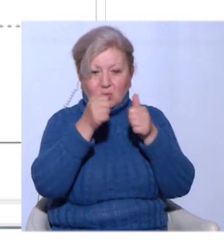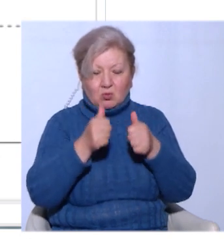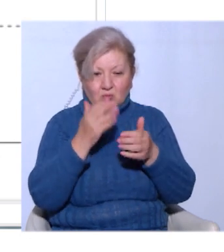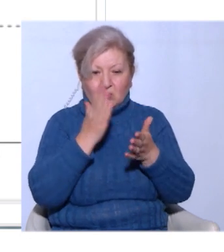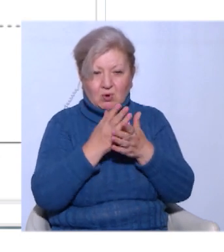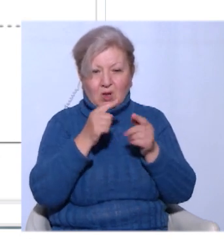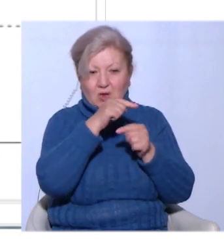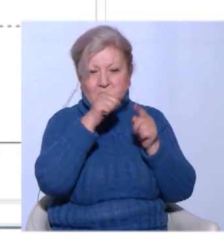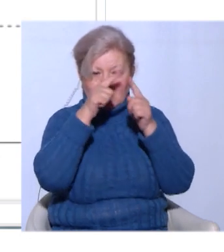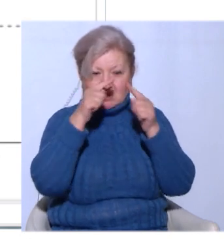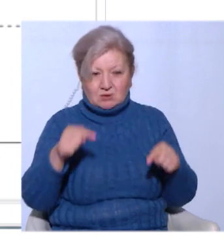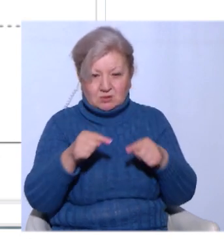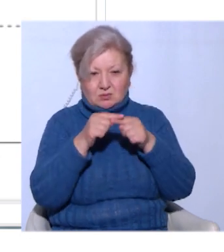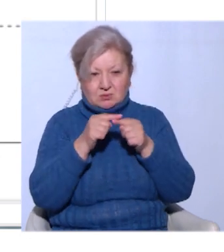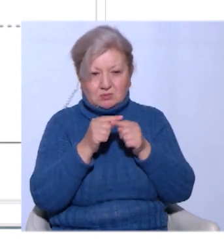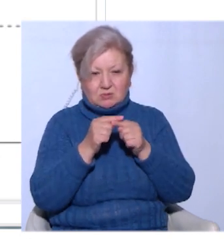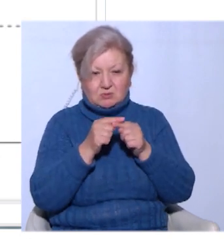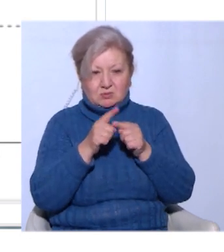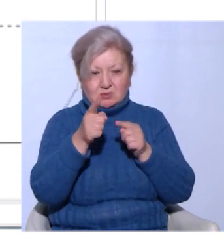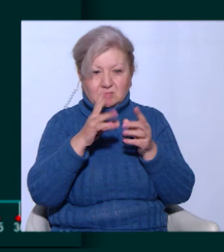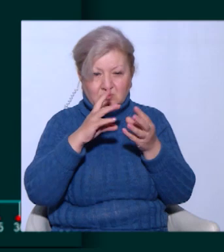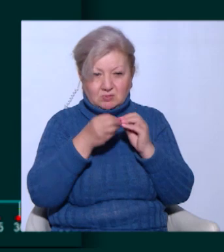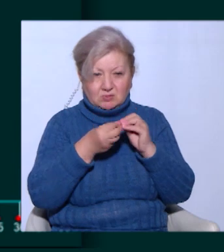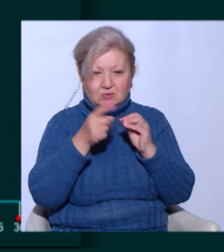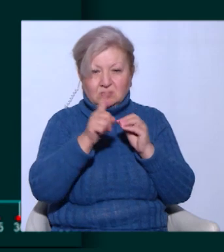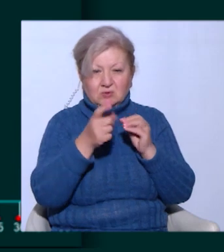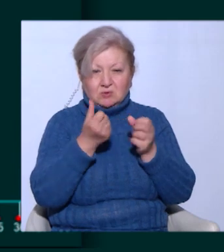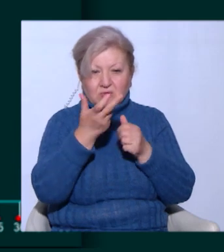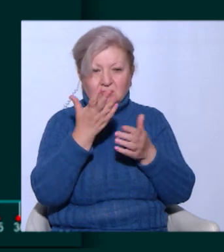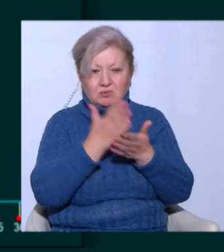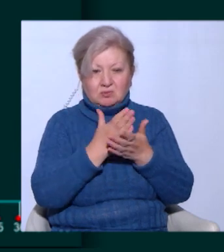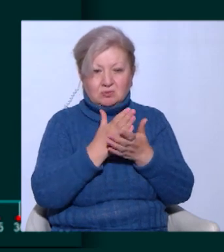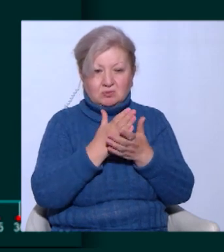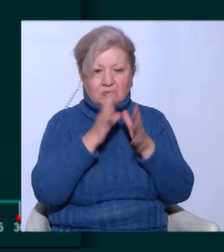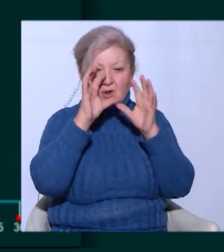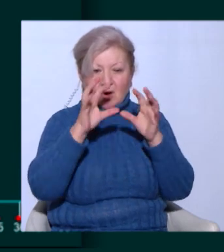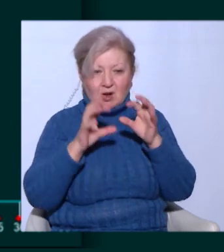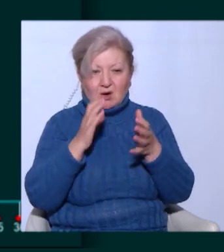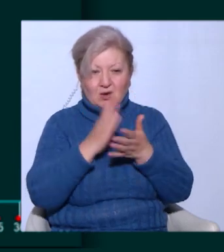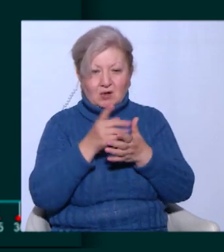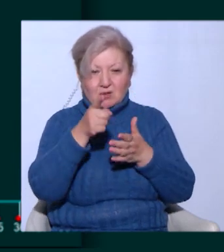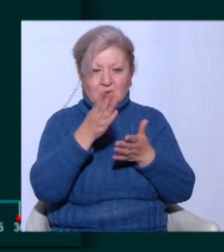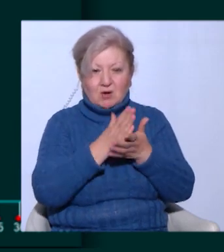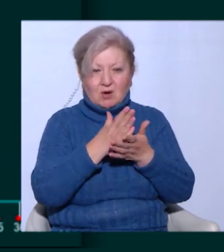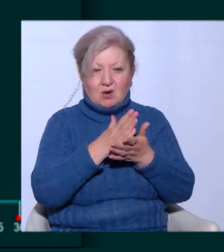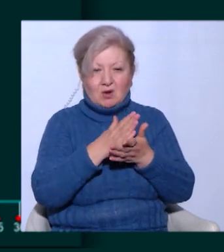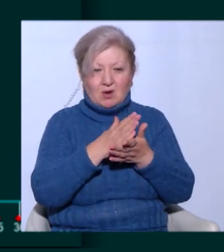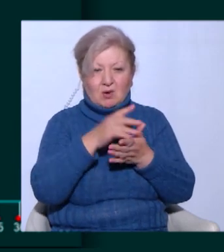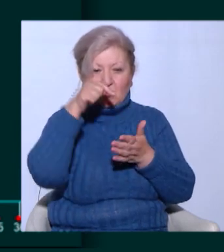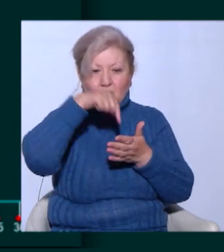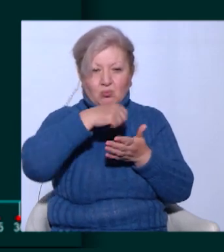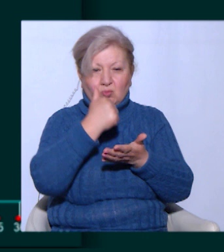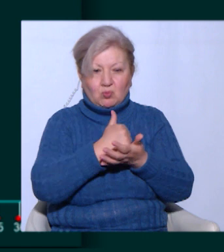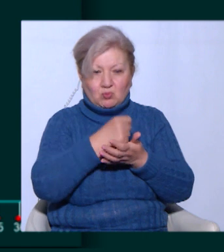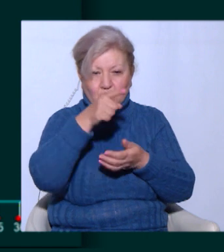წარმოადგენს. ეს ფიგურა კი ტრაპეცია. რას უდრის ტრაპეციის ფართობი გავიხსენოთ? ფუძეების, აი ეს არის